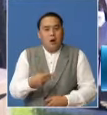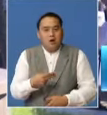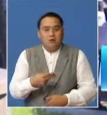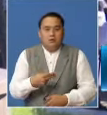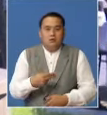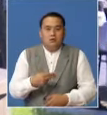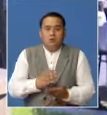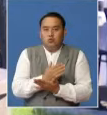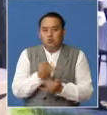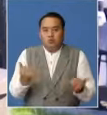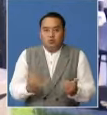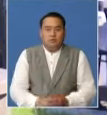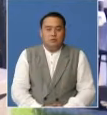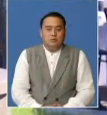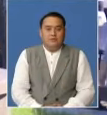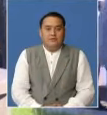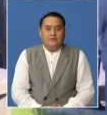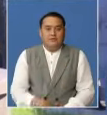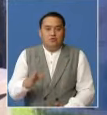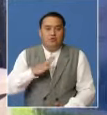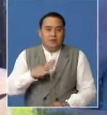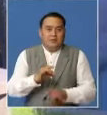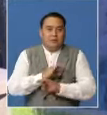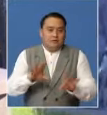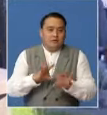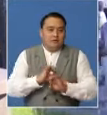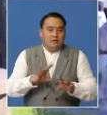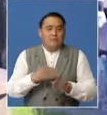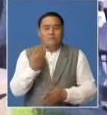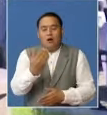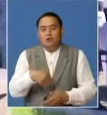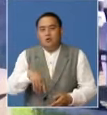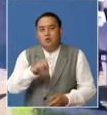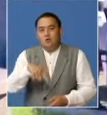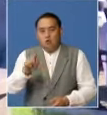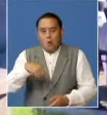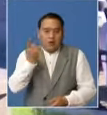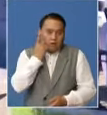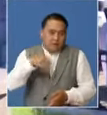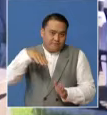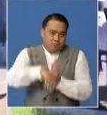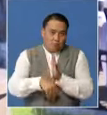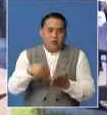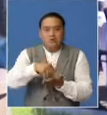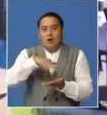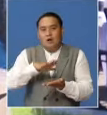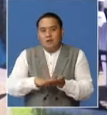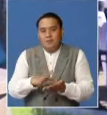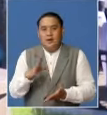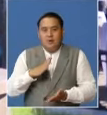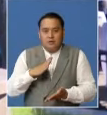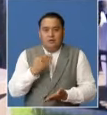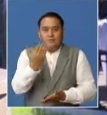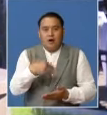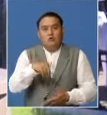25 видов услуг. Для этого вы должны, ваш номер, сотовый телефон номер, должен